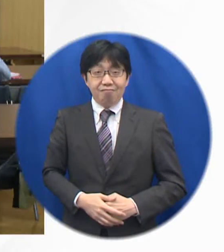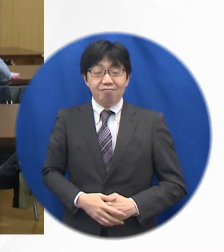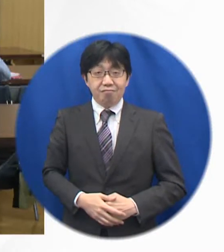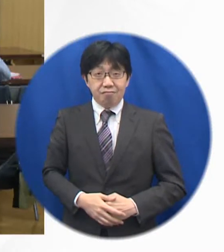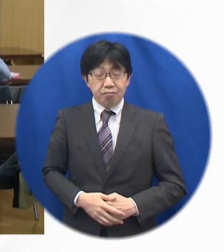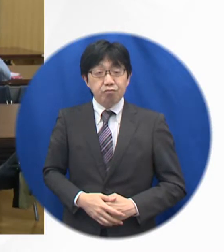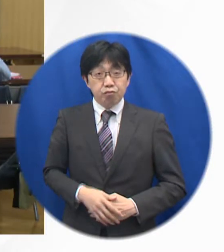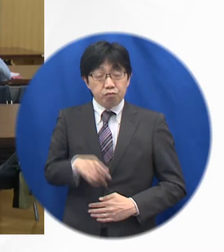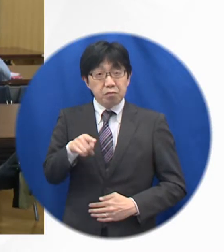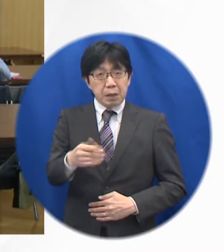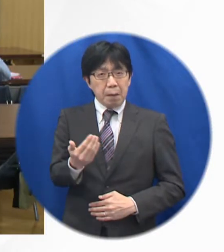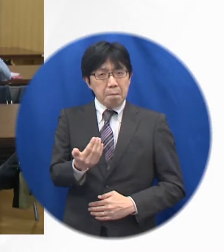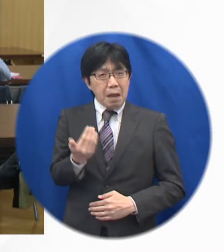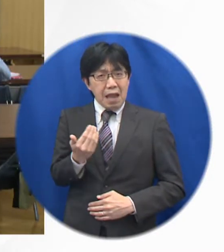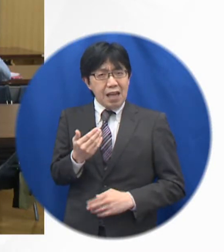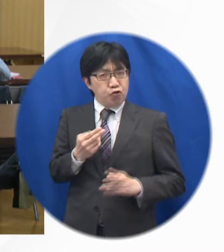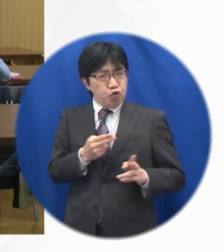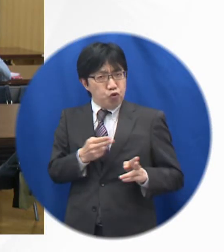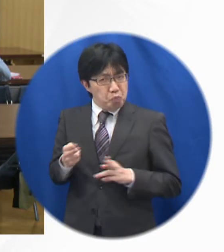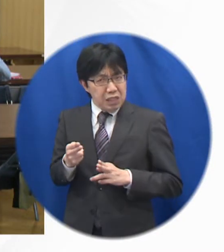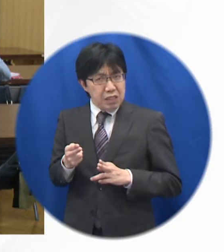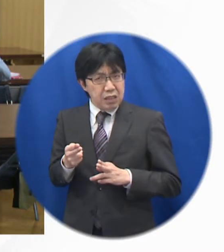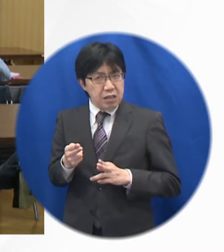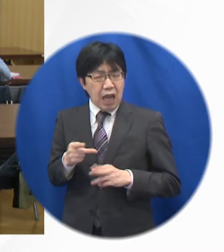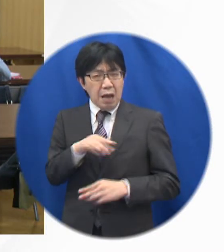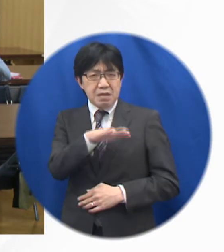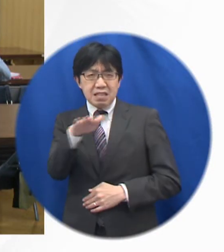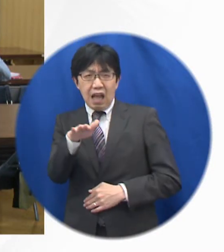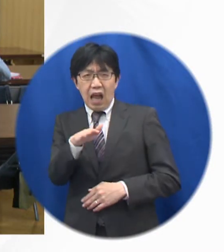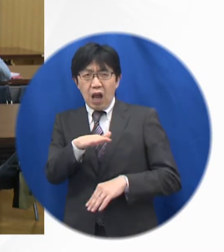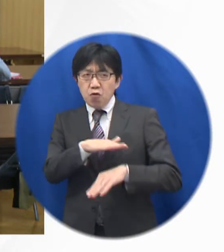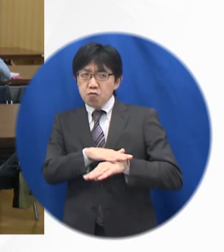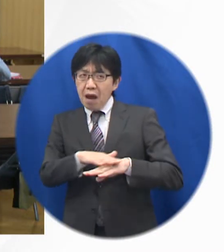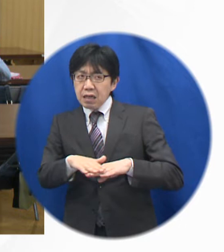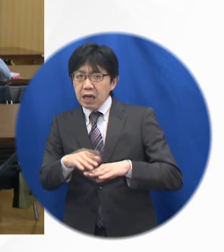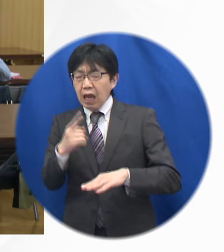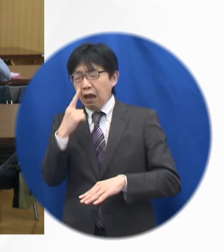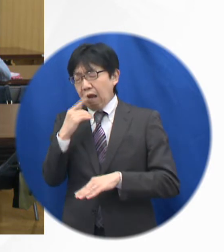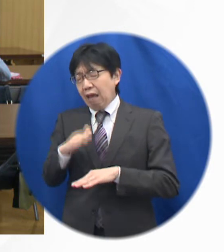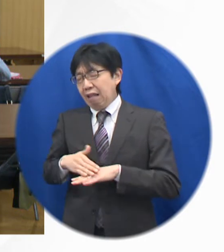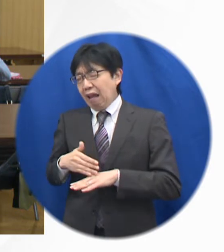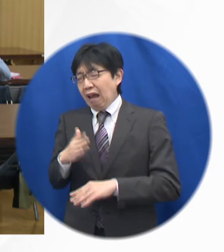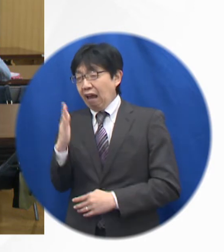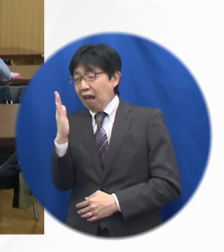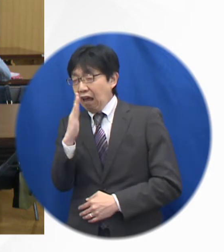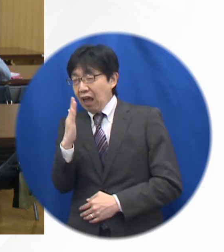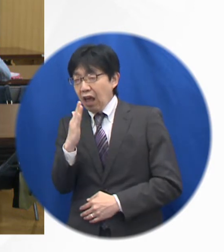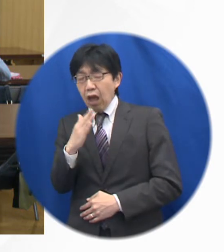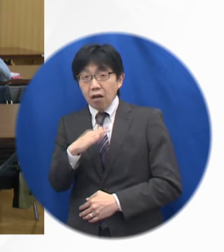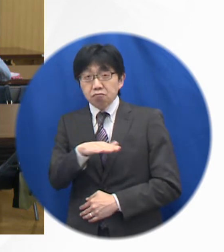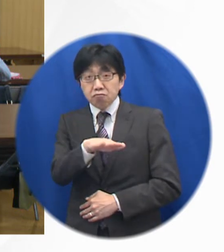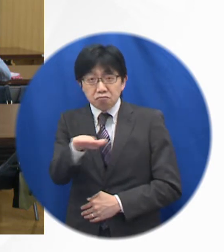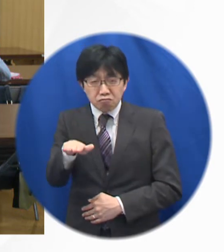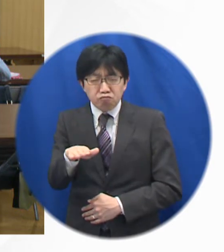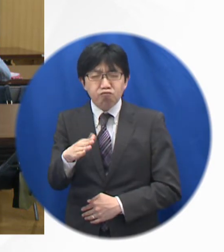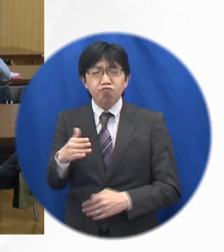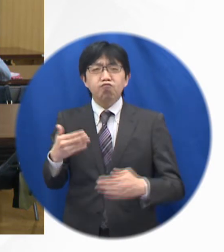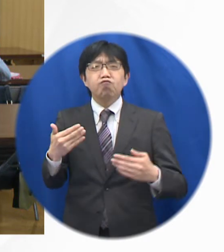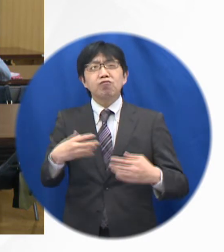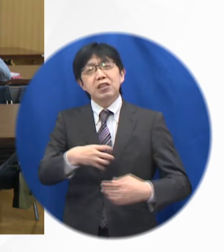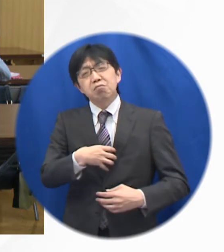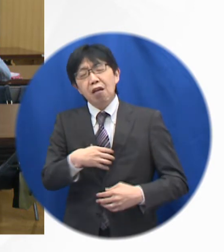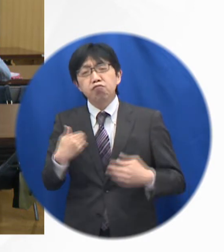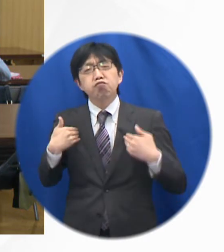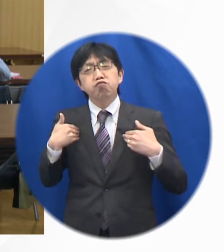いろいろと準備するものがあったり、上手な人が多いのかなと不安に思われる方もいらっしゃるかもしれません